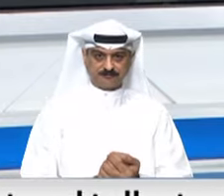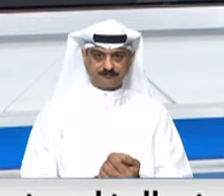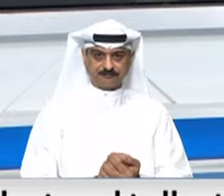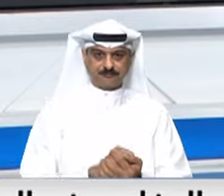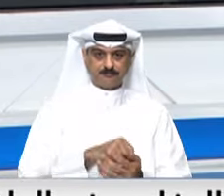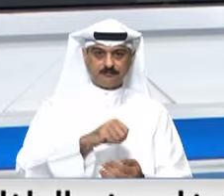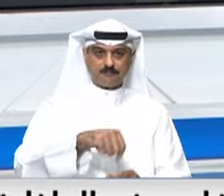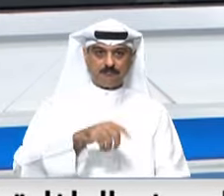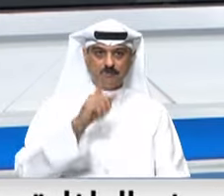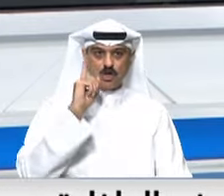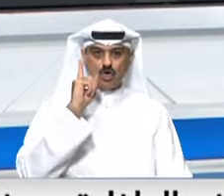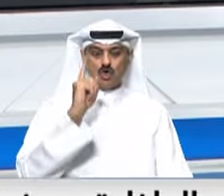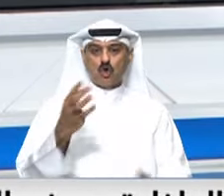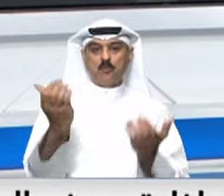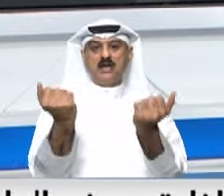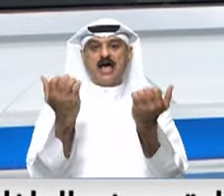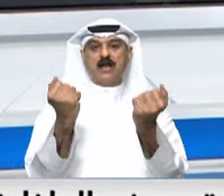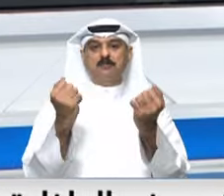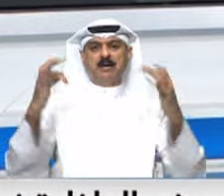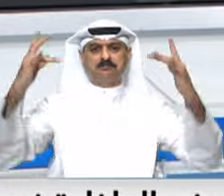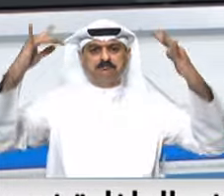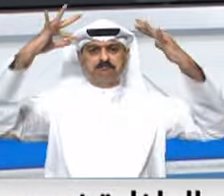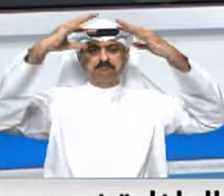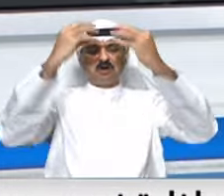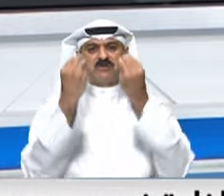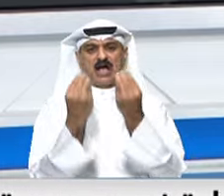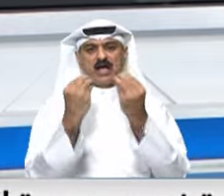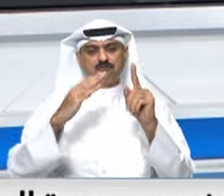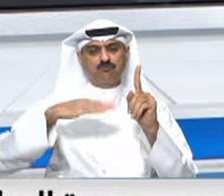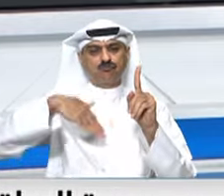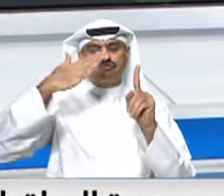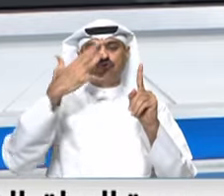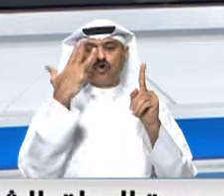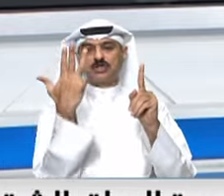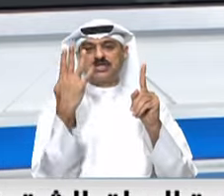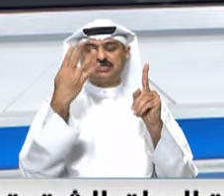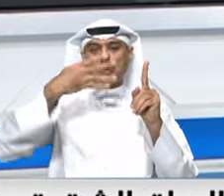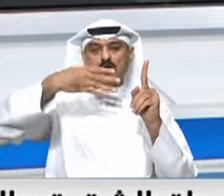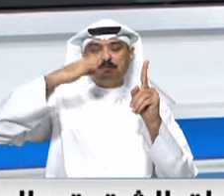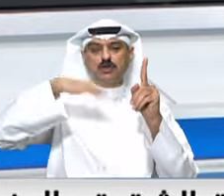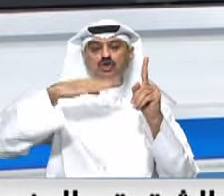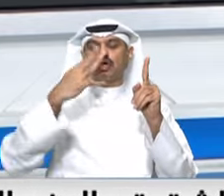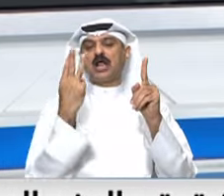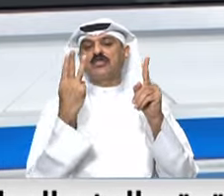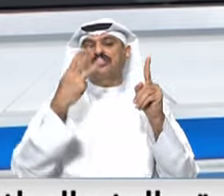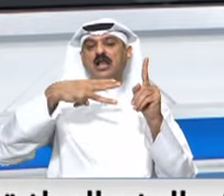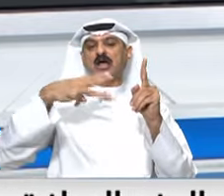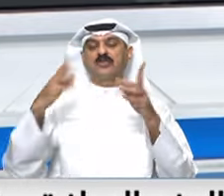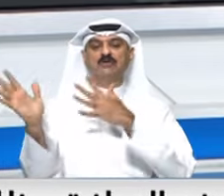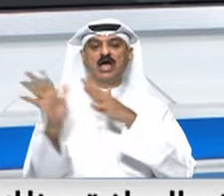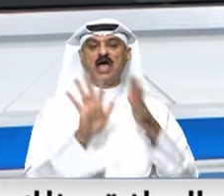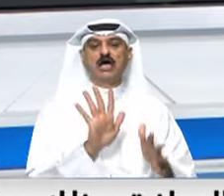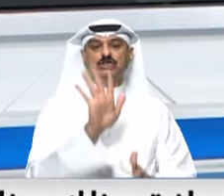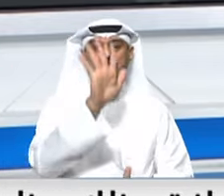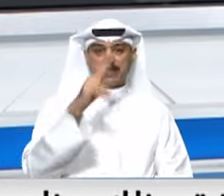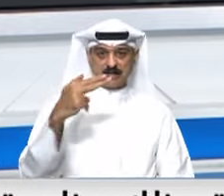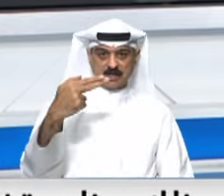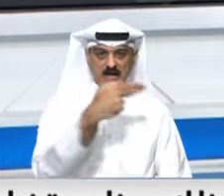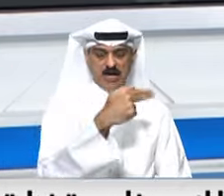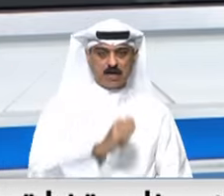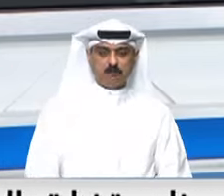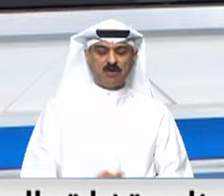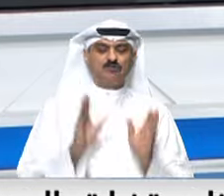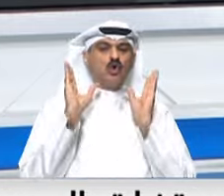اجواء صافيه لكن يوم الاربعاء في عبور لبعض السحب و 49 العظمى والصغرى 33 هواء شمالي غربي الى متقلب الاتجاه الاحساس